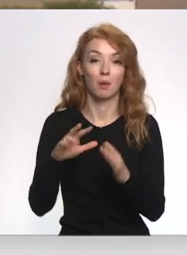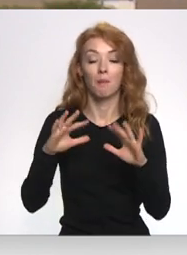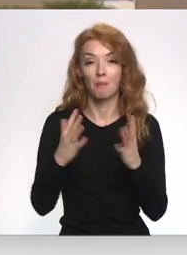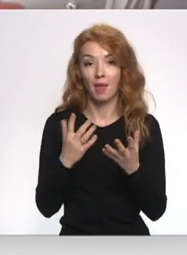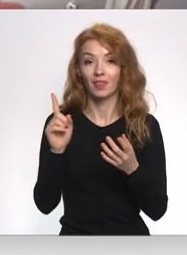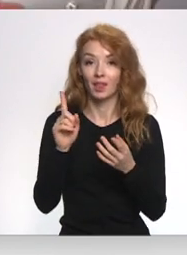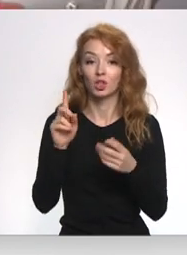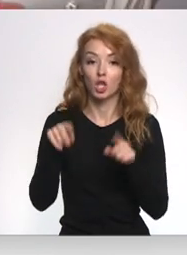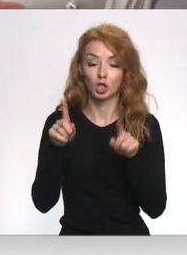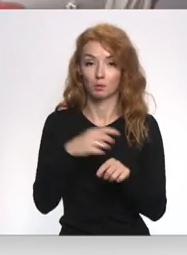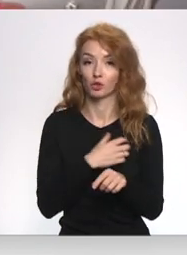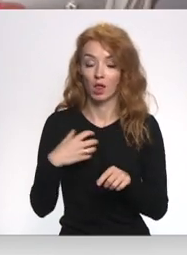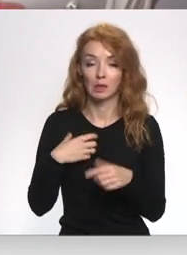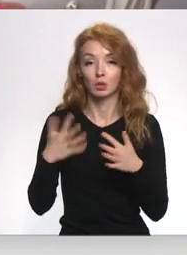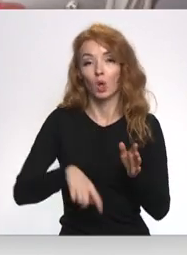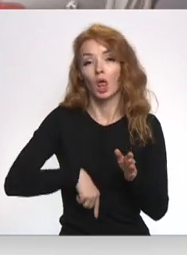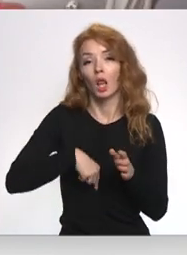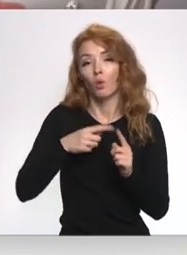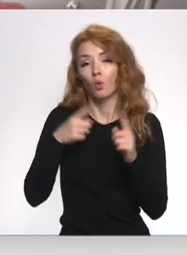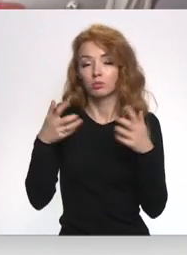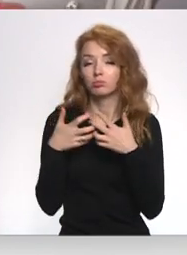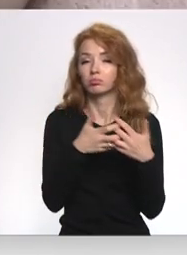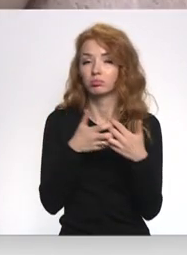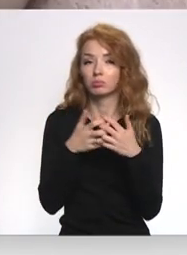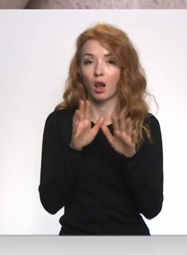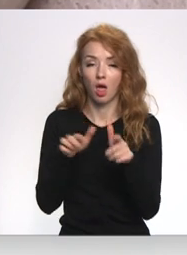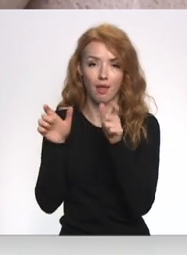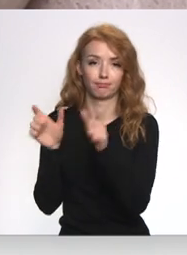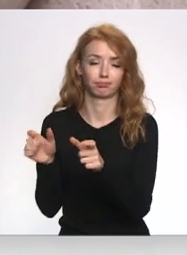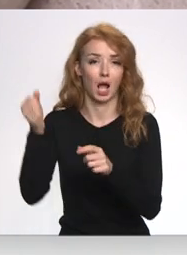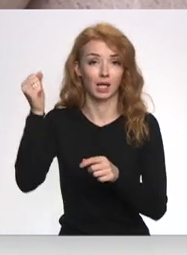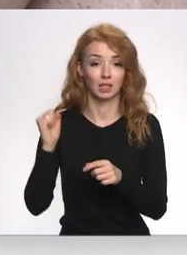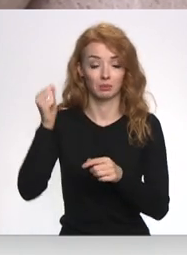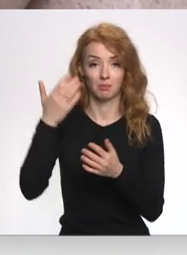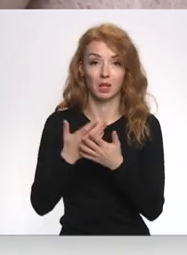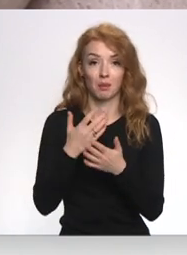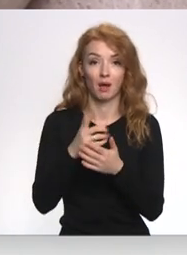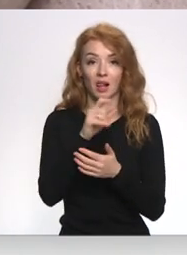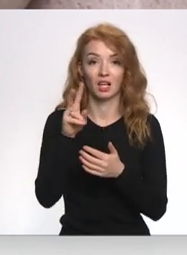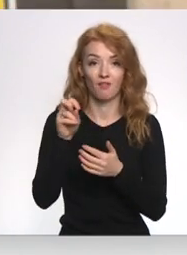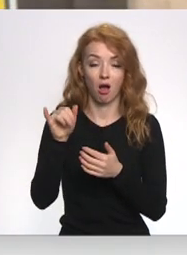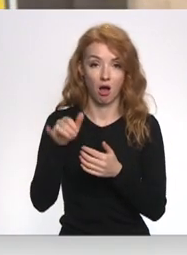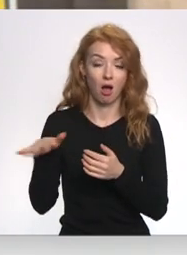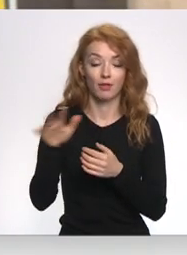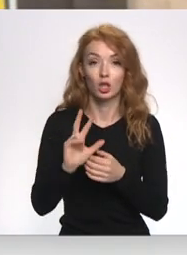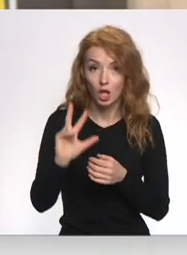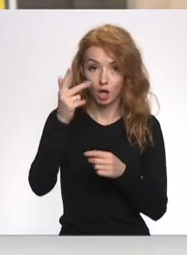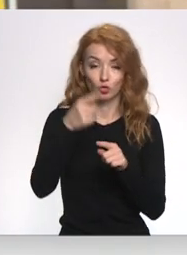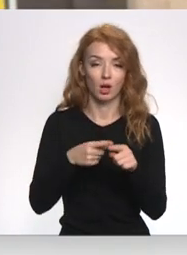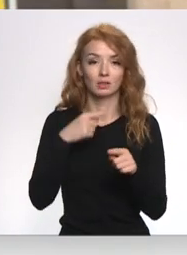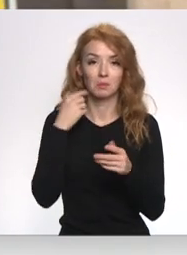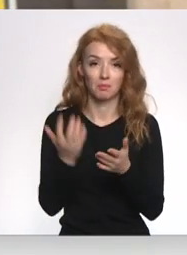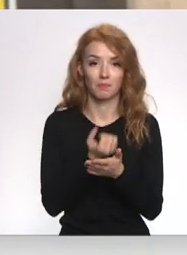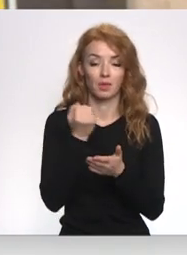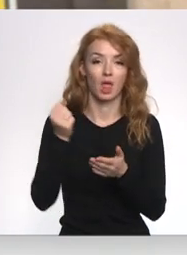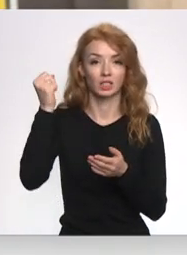ir vietvaras, kas jau ilgstoši cenšas panākt azartspēļu ierobežojumus. Piemēram, Līvānos jau 3. Reizi mēģina panākt